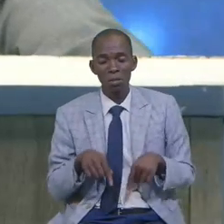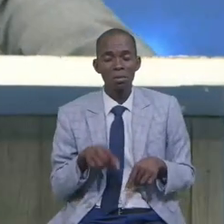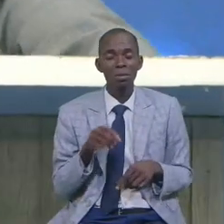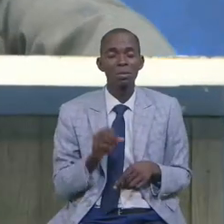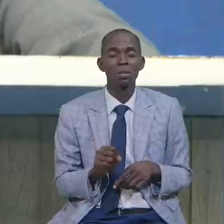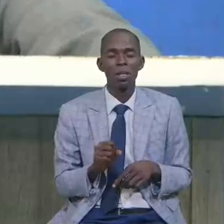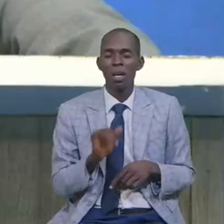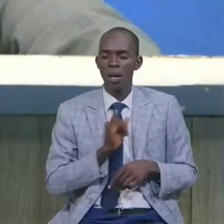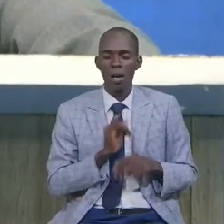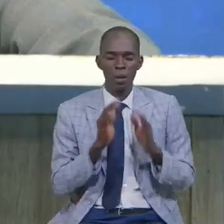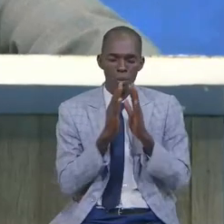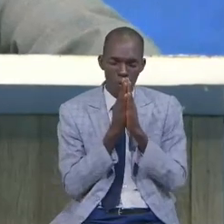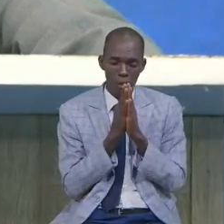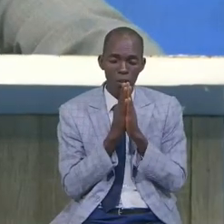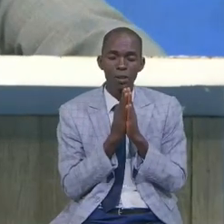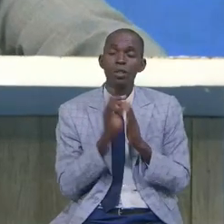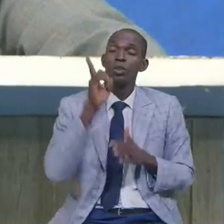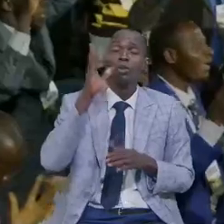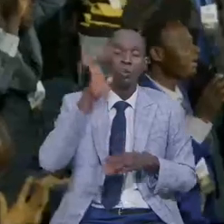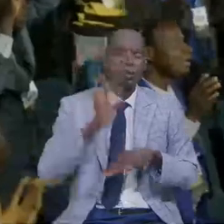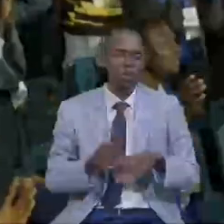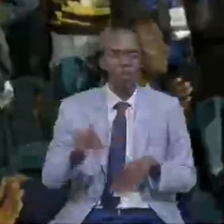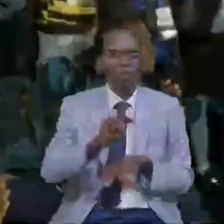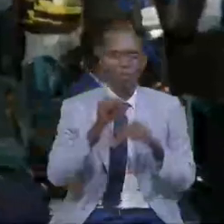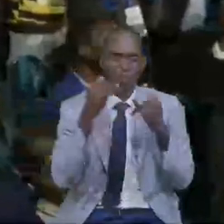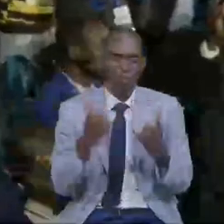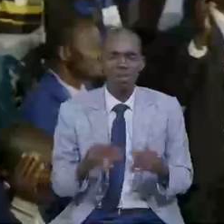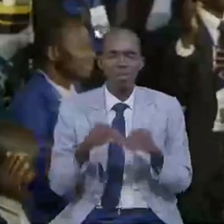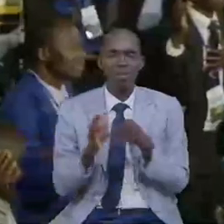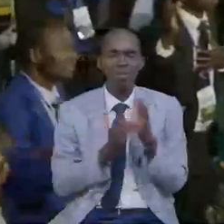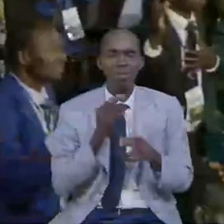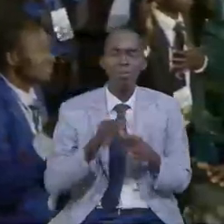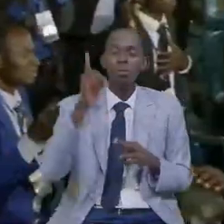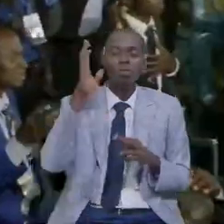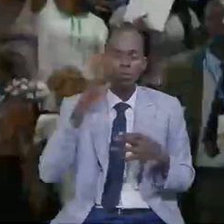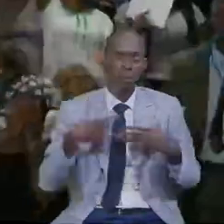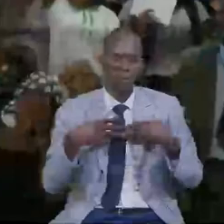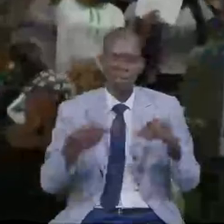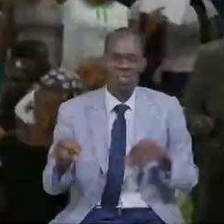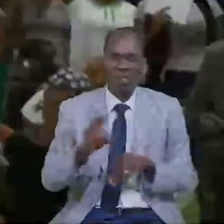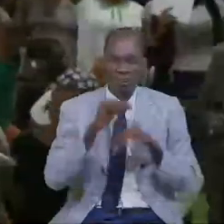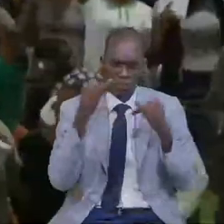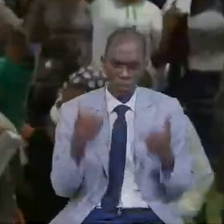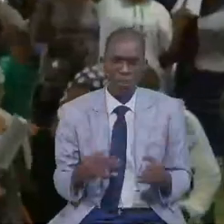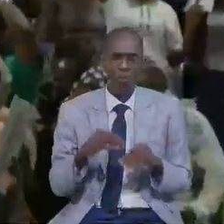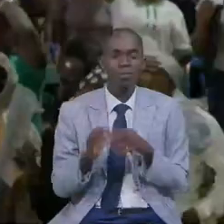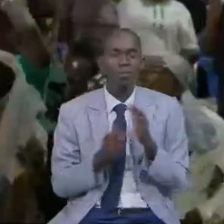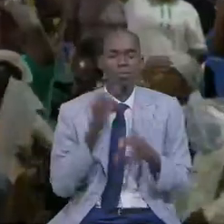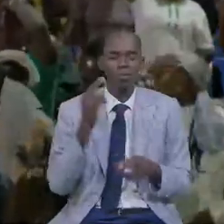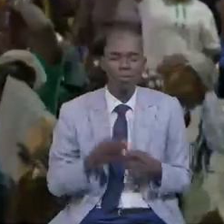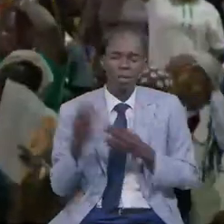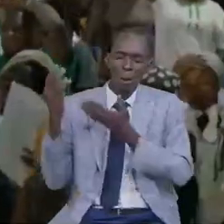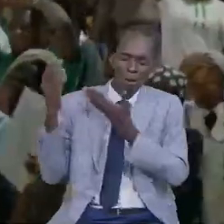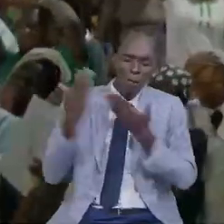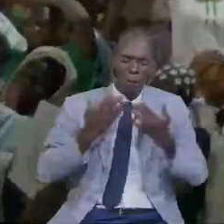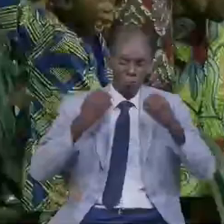Je prie, touche-les maintenant. Guéris-les au maintenant. Envoie la